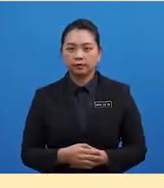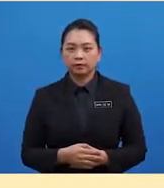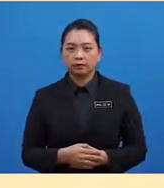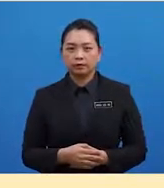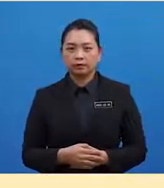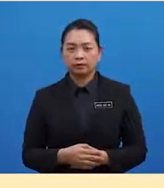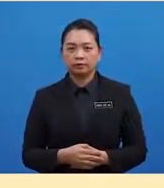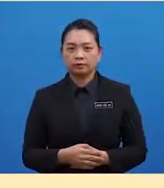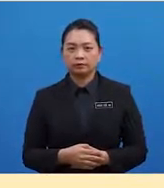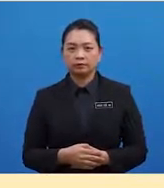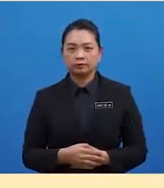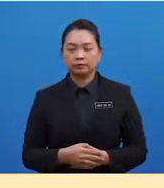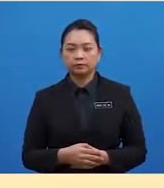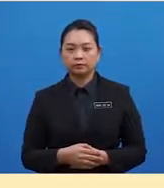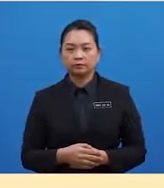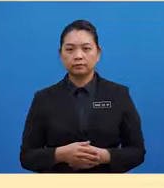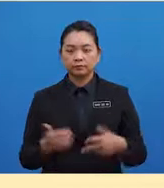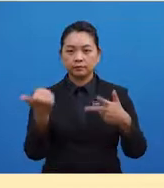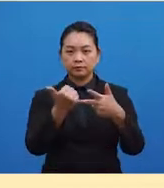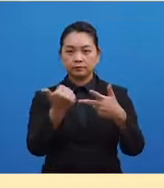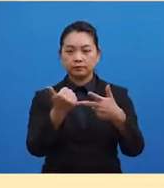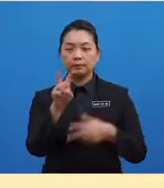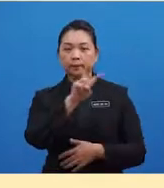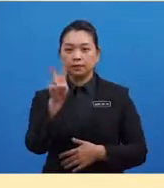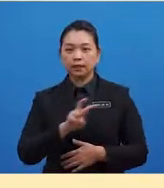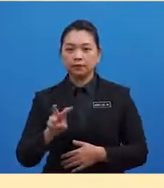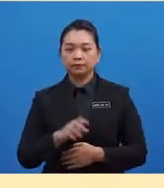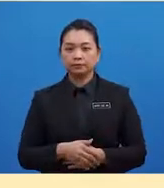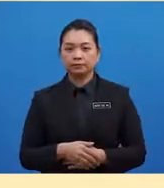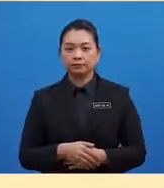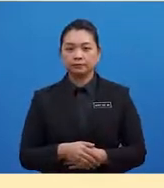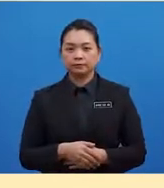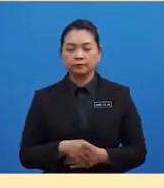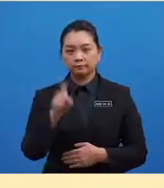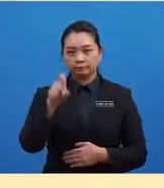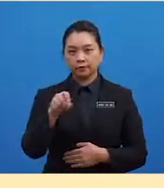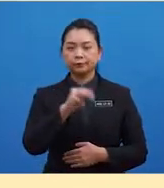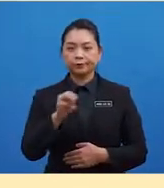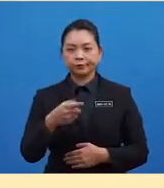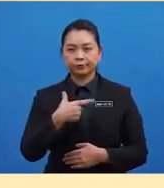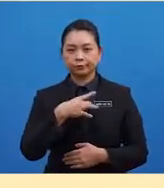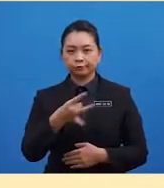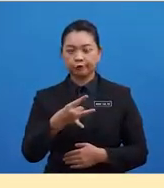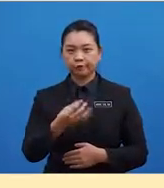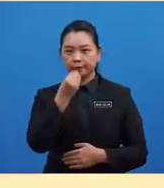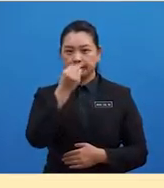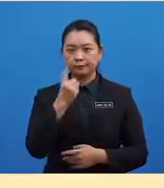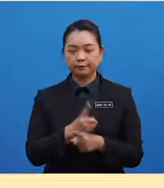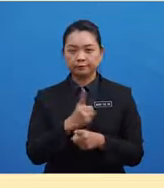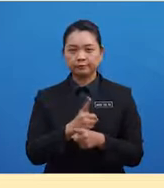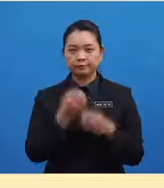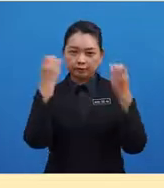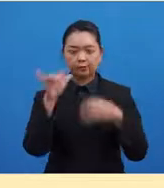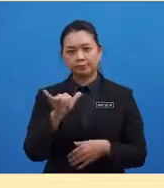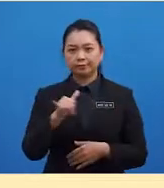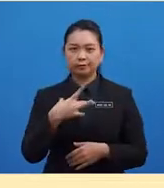sebagainya. Yang terakhir sekali ialah pizza. Mesti murid-murid suka makan pizza kan?